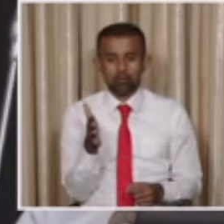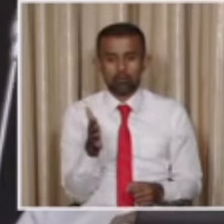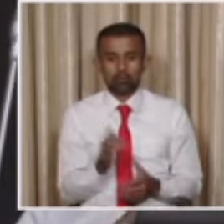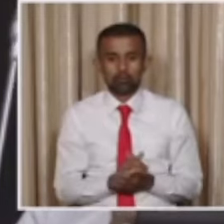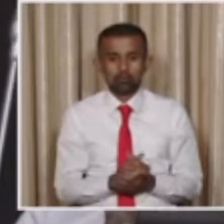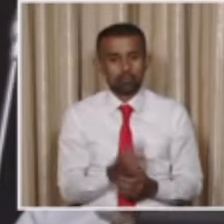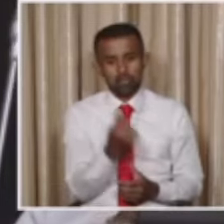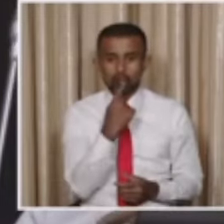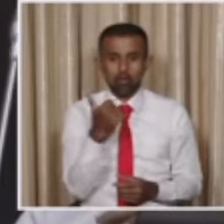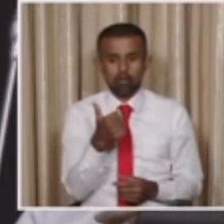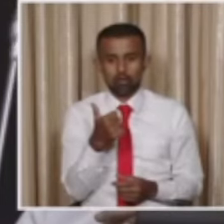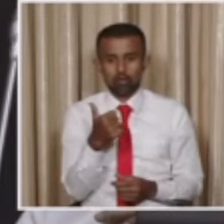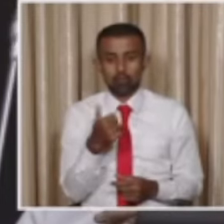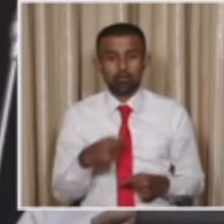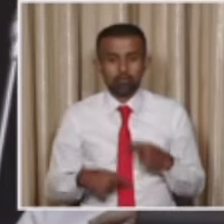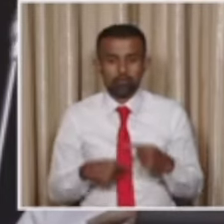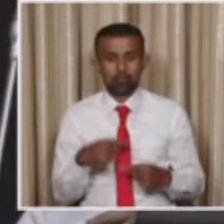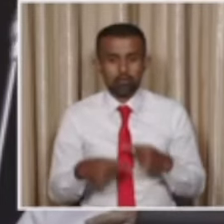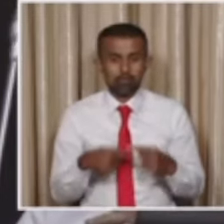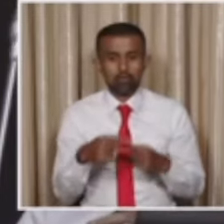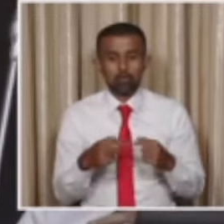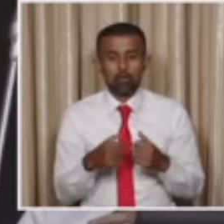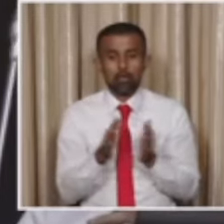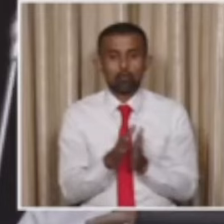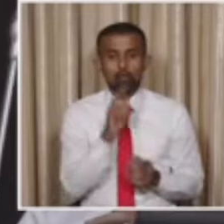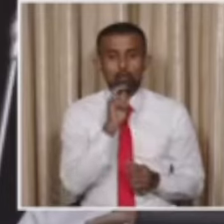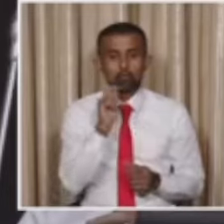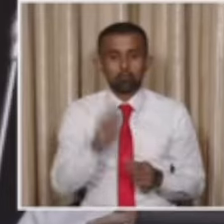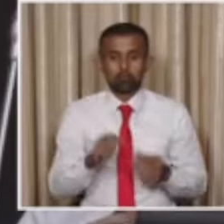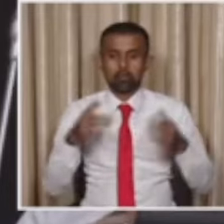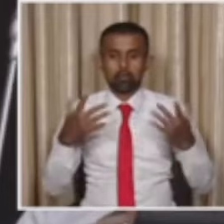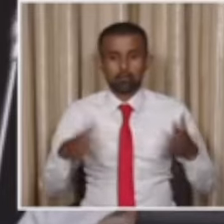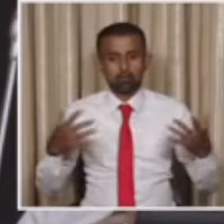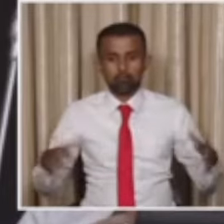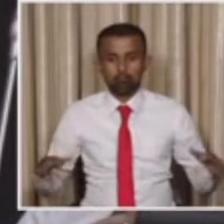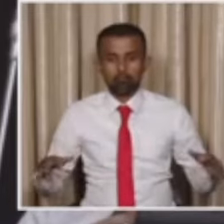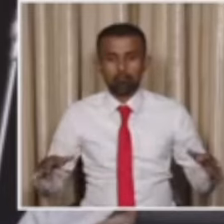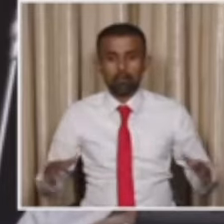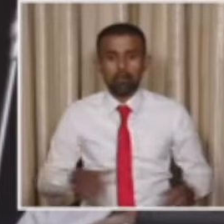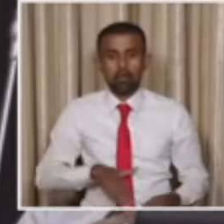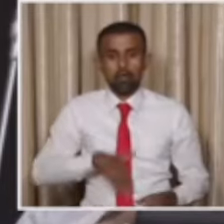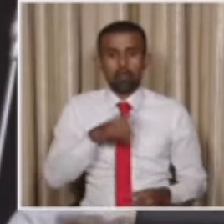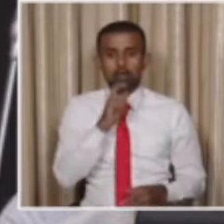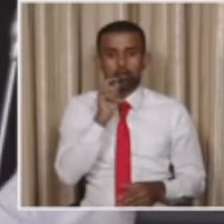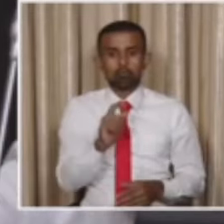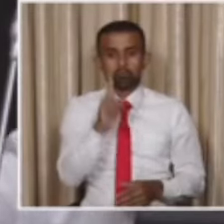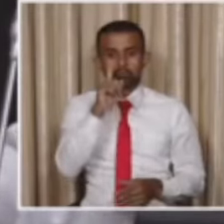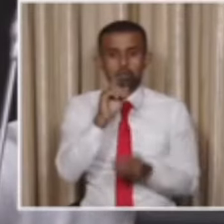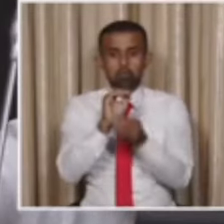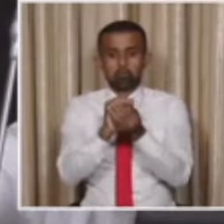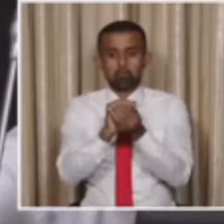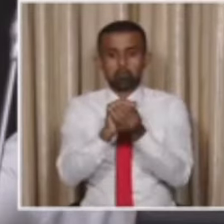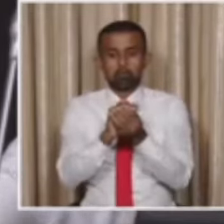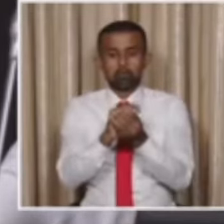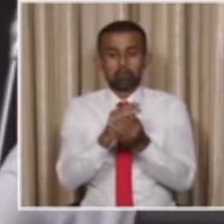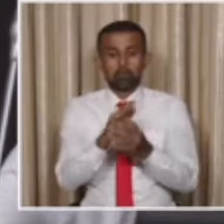කිව්ව එක හරි. මෙහෙම දිගින් දිකට ගිහිල්ලා සියලු විනිසුරුවරුන් ඉවර වෙලා අගවිනිසුරුවරයා විතරක් ඉතුරු වෙනකන් යනවා.